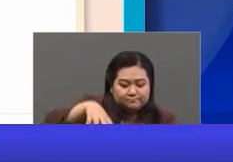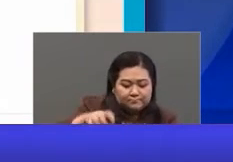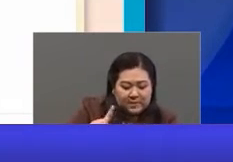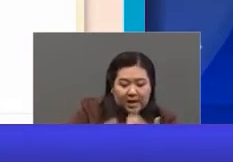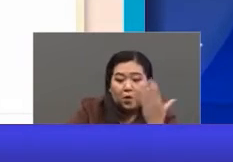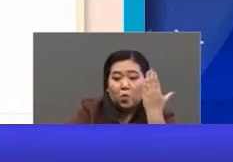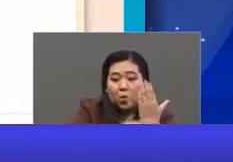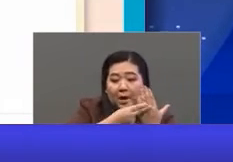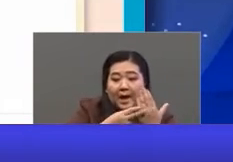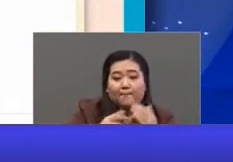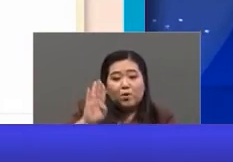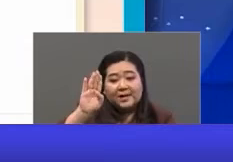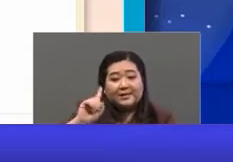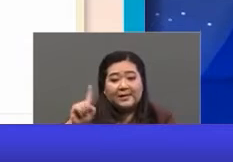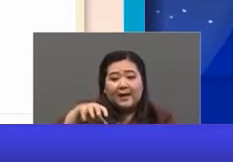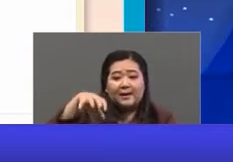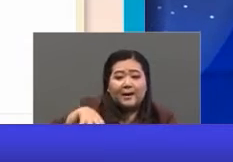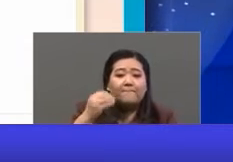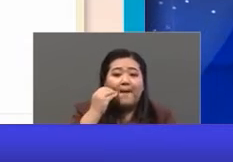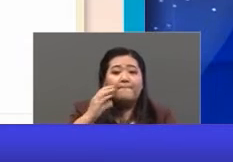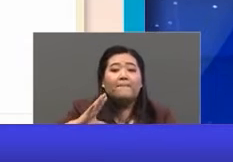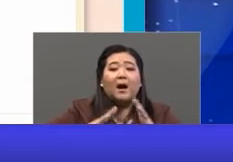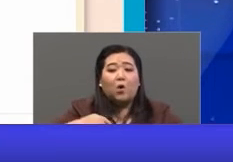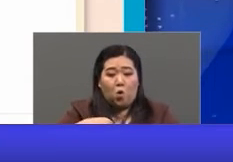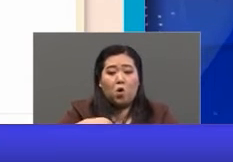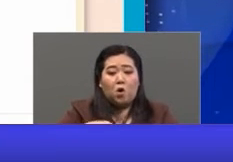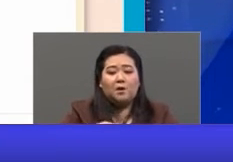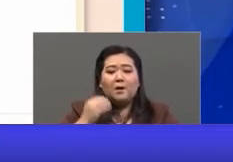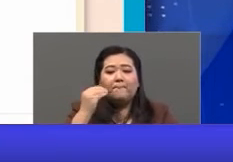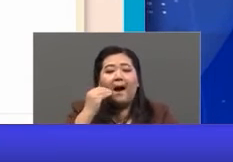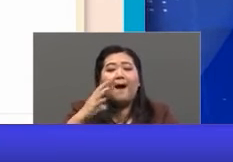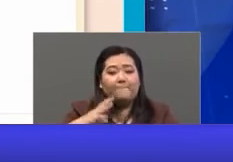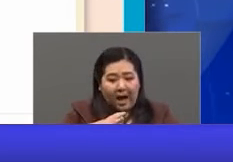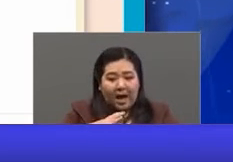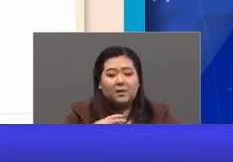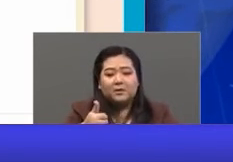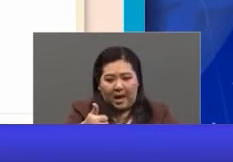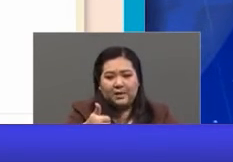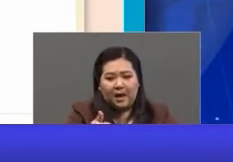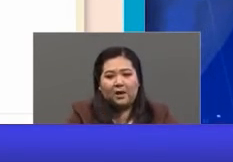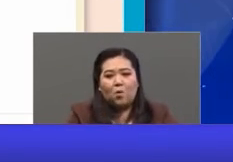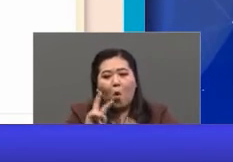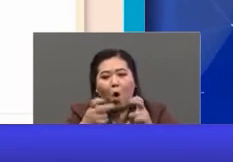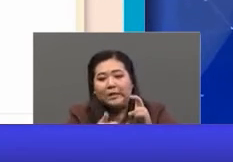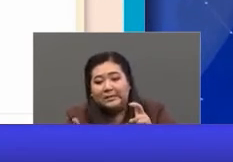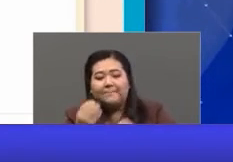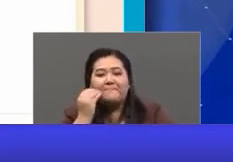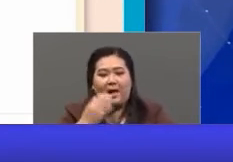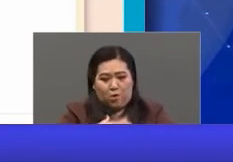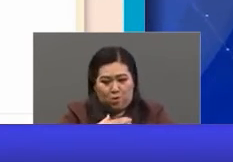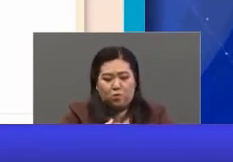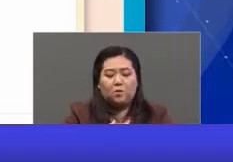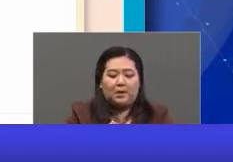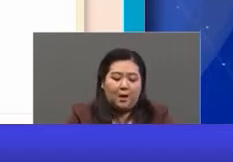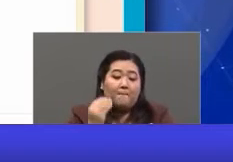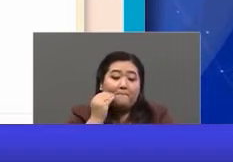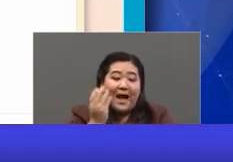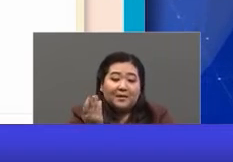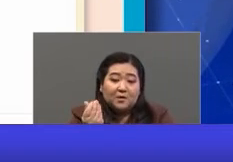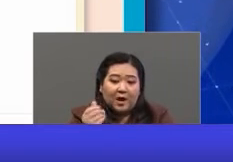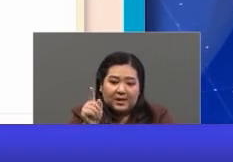ข้อมูลให้กับบทสน.ไปเดี๋ยวมันจะมีมันจะมีลิงก์ที่จะให้กรอกด้วยเนี่ยนะแต่ว่าในวันที่